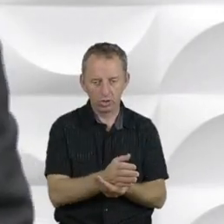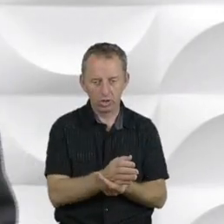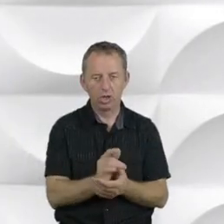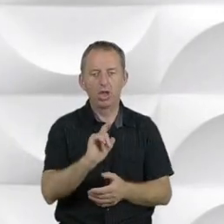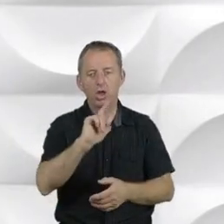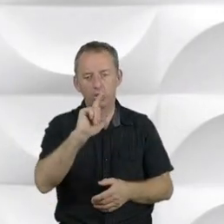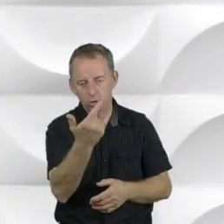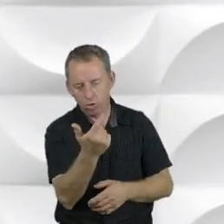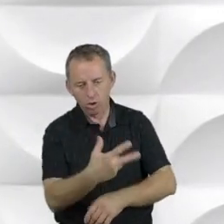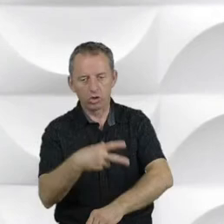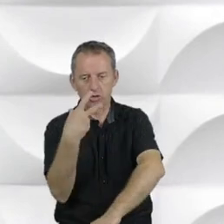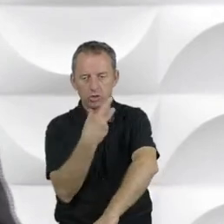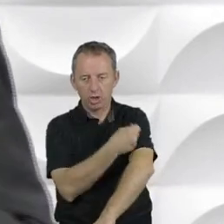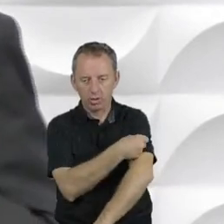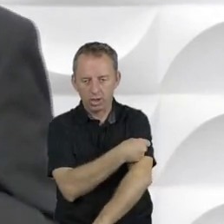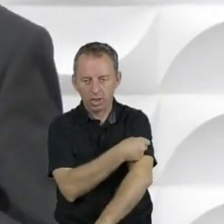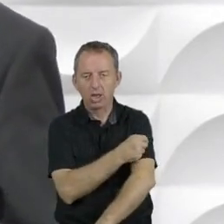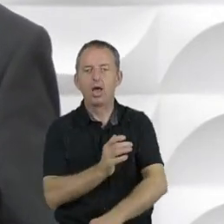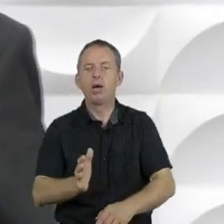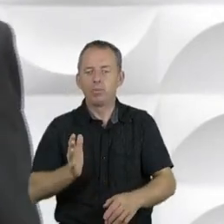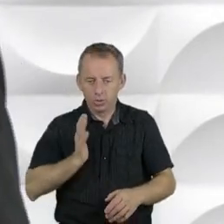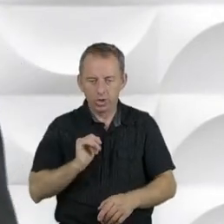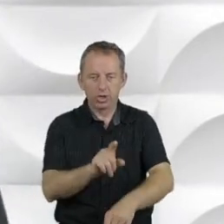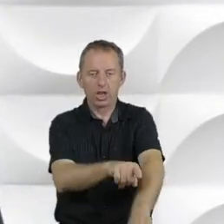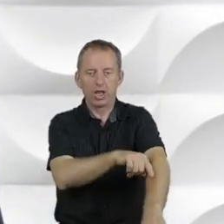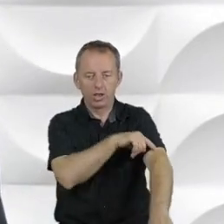drugą szczepionkę, to przeżyją